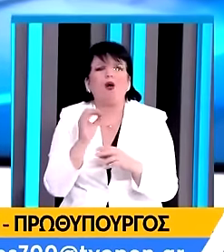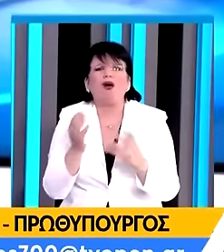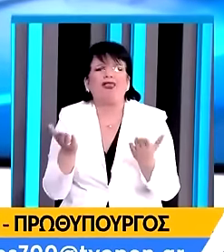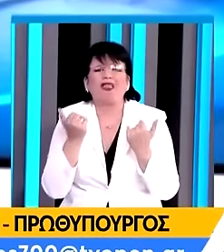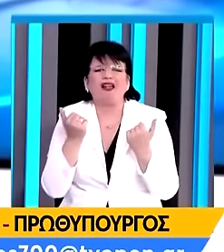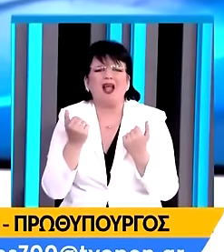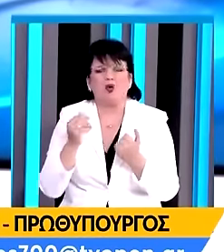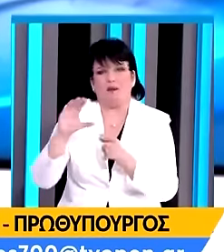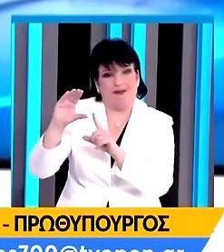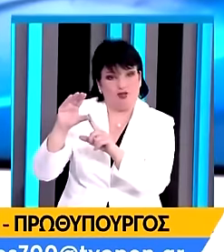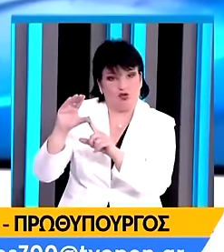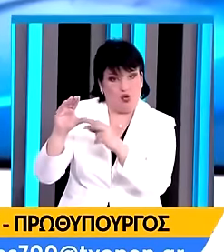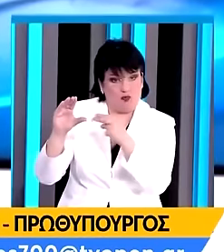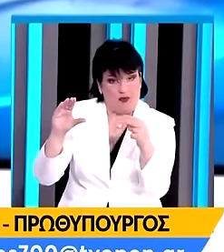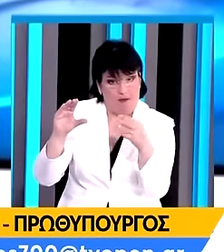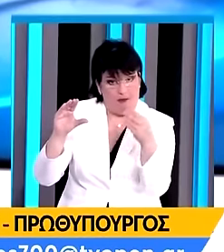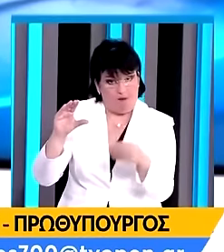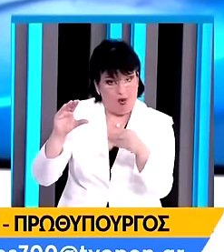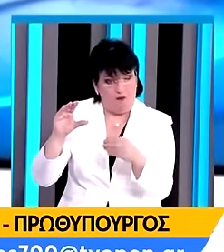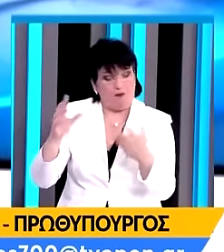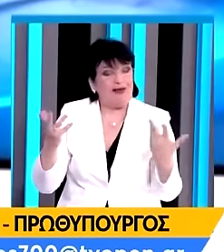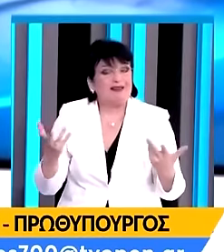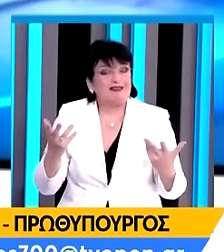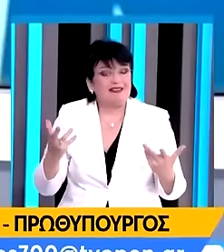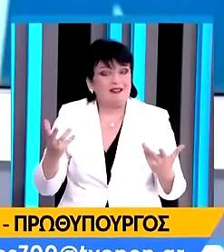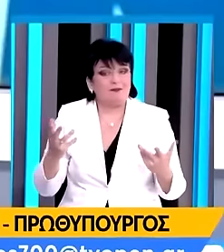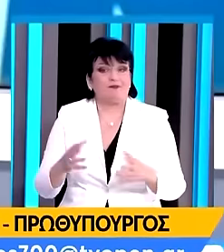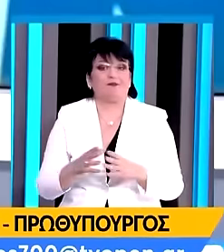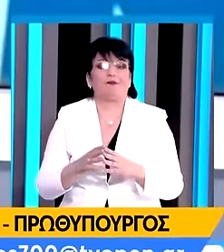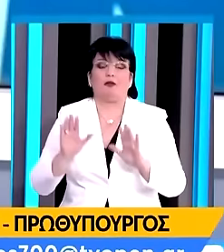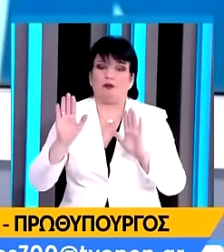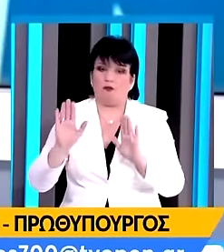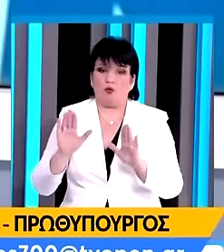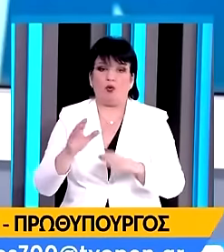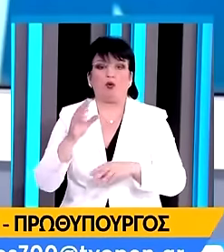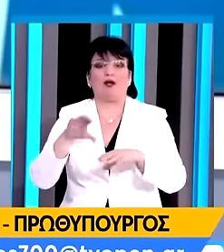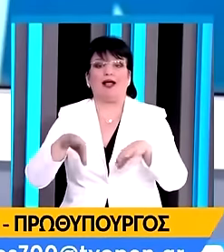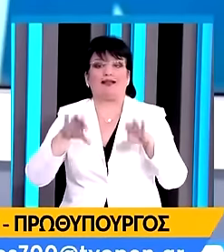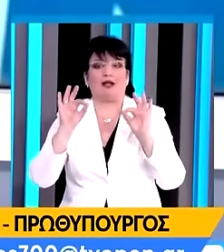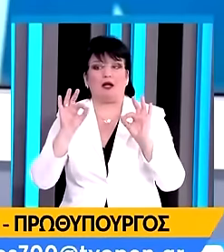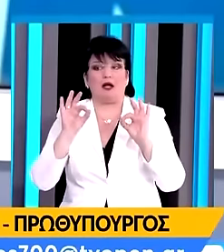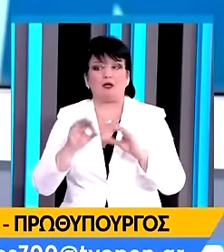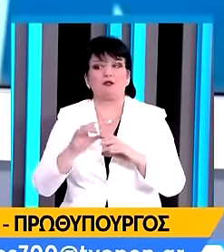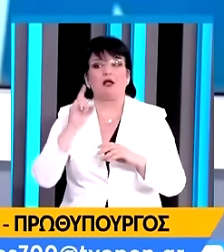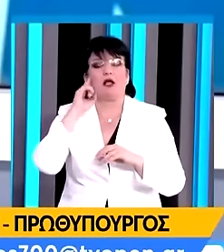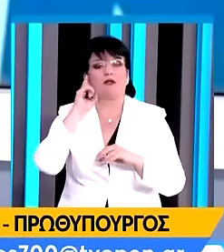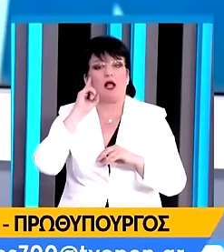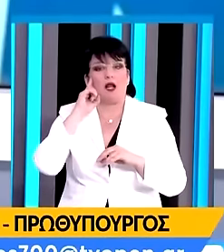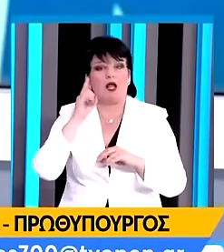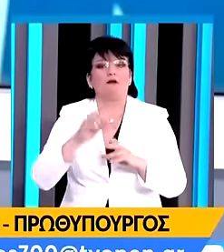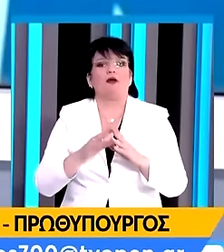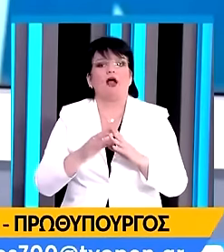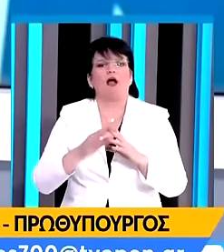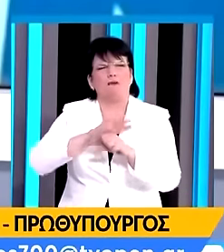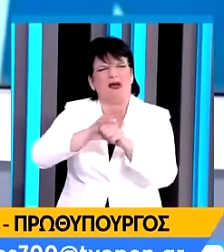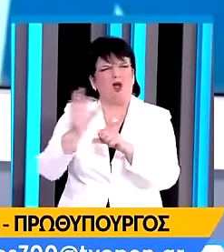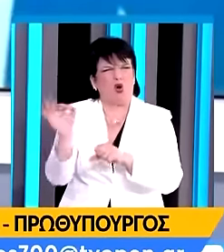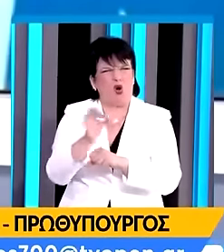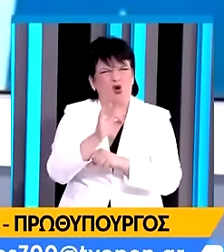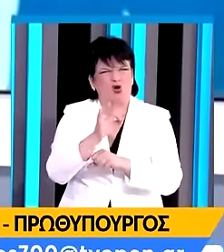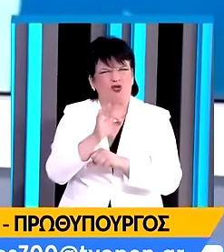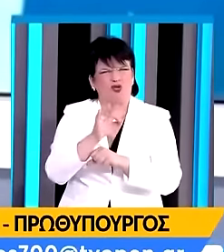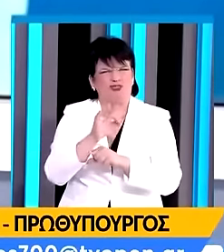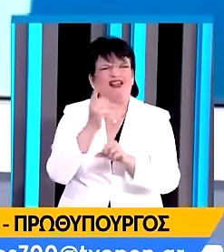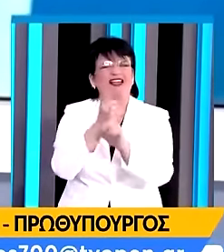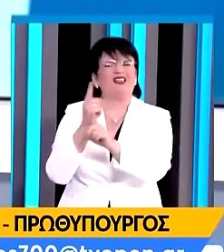αναισθησιολόγοι? Είναι θέμα μισθών. Καταρχάς. Είναι θέμα. Τι είναι το θέμα? Καταρχάς, γιατί... να το συζητήσουμε αυτό. Καταρχάς. Διαπιστώσαμε και στην πανδημία ότι στην κατανομή